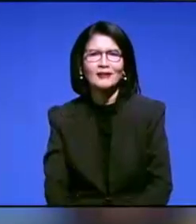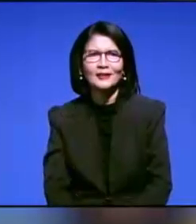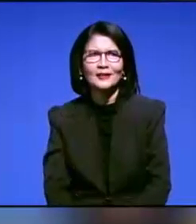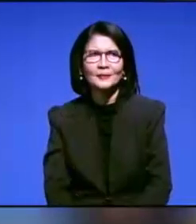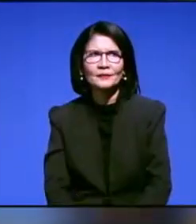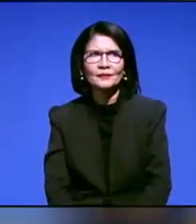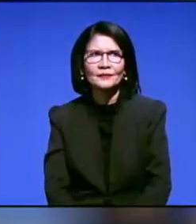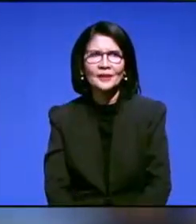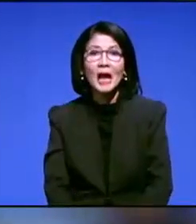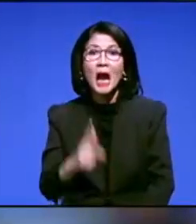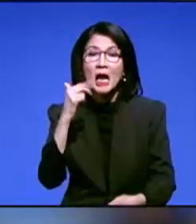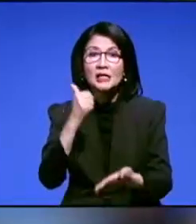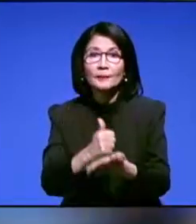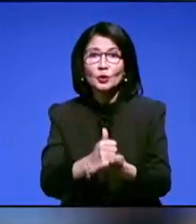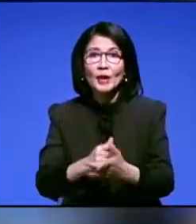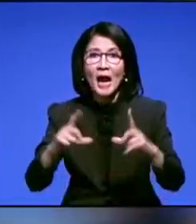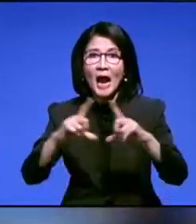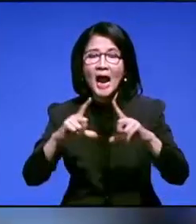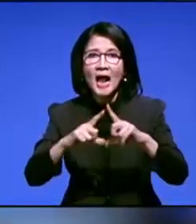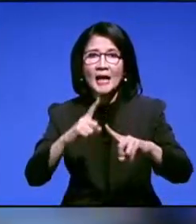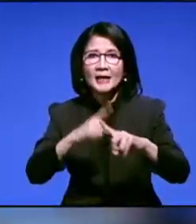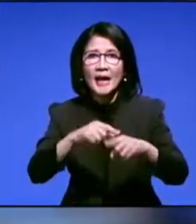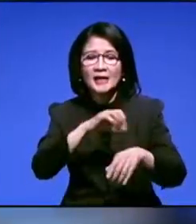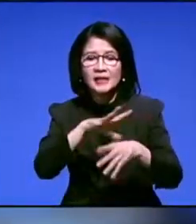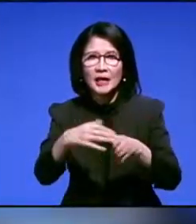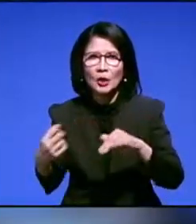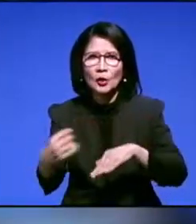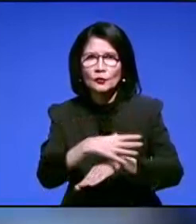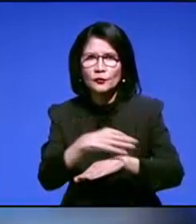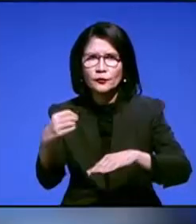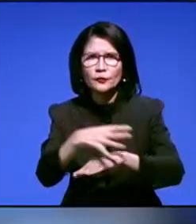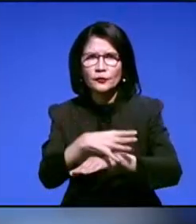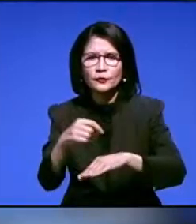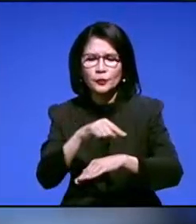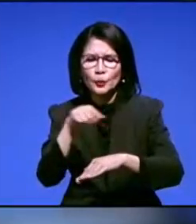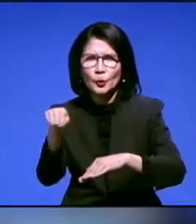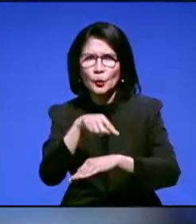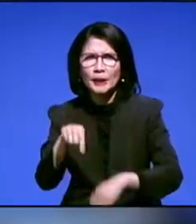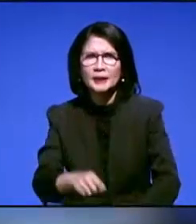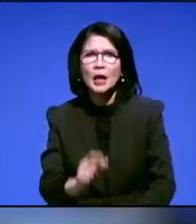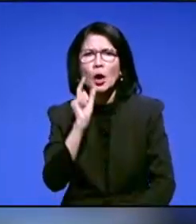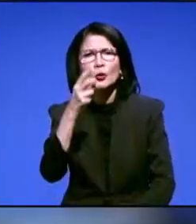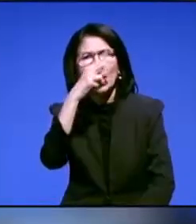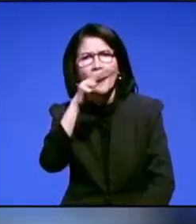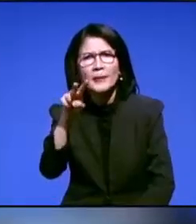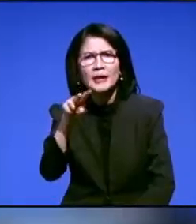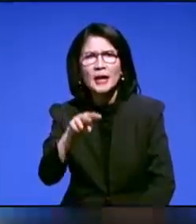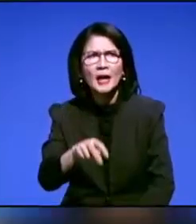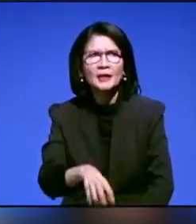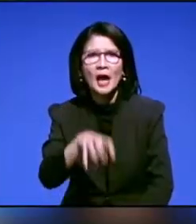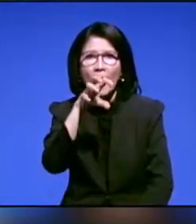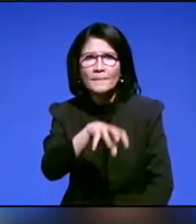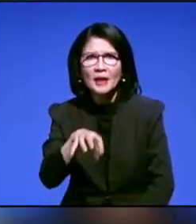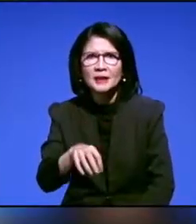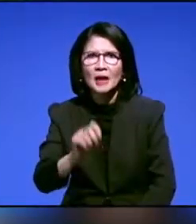Jadi sebetulnya alat X-ray itu bukan justifikasi seperti yang saya kira sebelumnya. ini hanya untuk melihat apakah ini bandanya logam